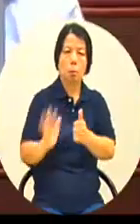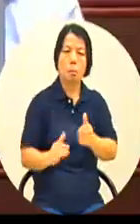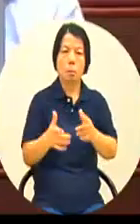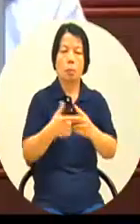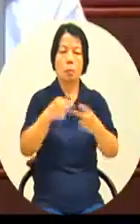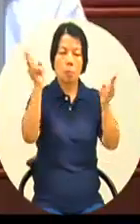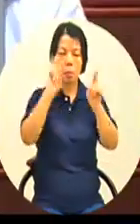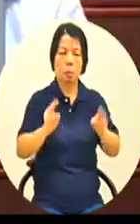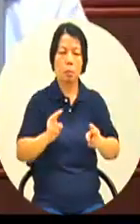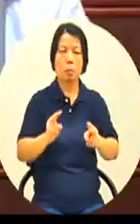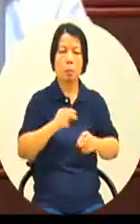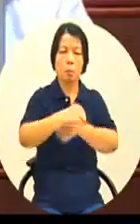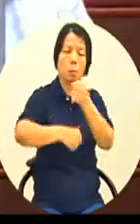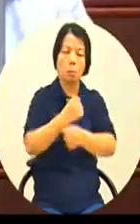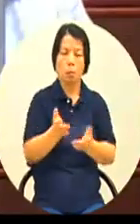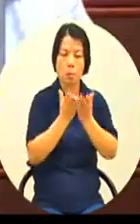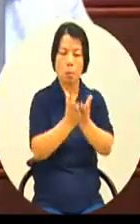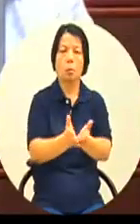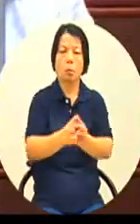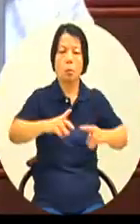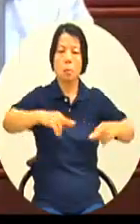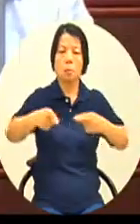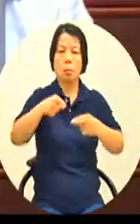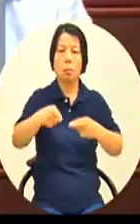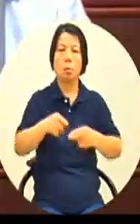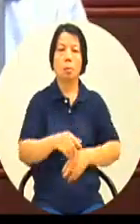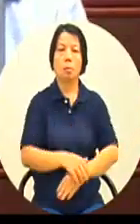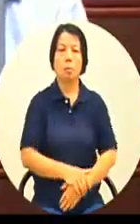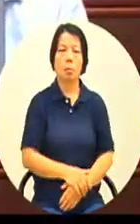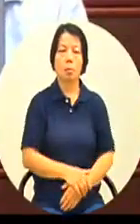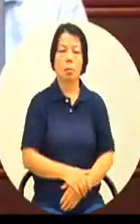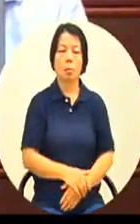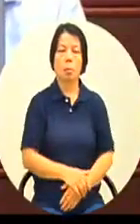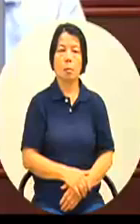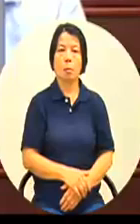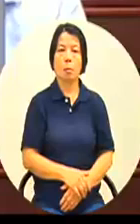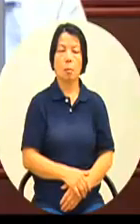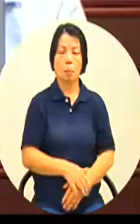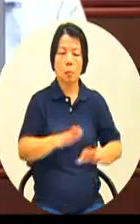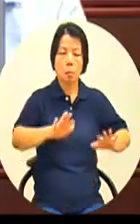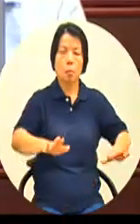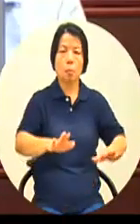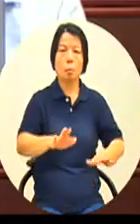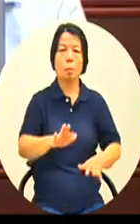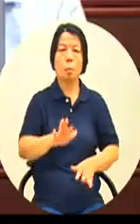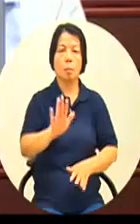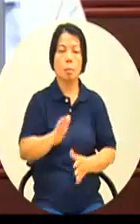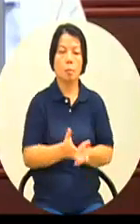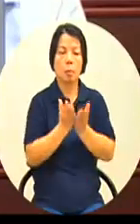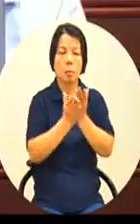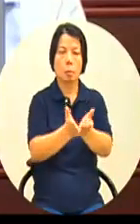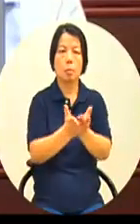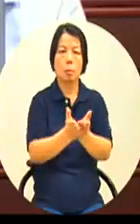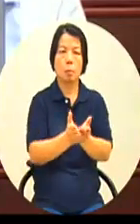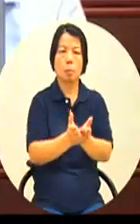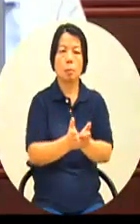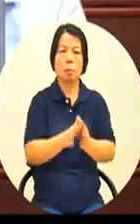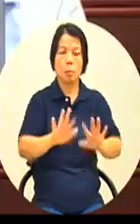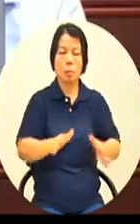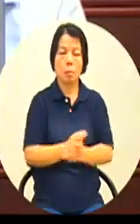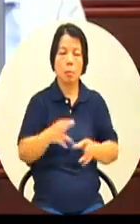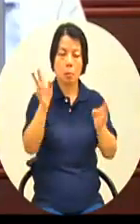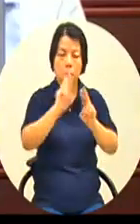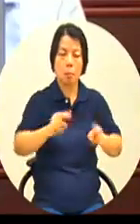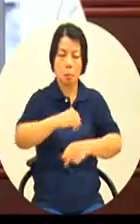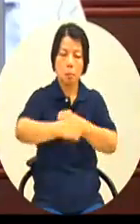船舶来改善哈。那有一部现有的船舶呢，已经在进行电动改造的